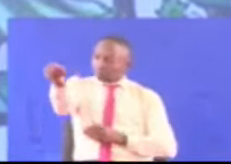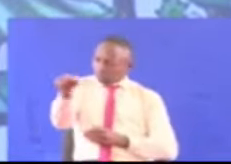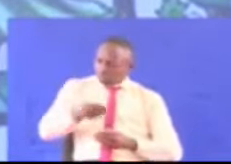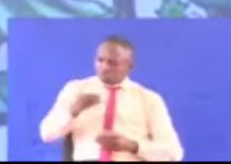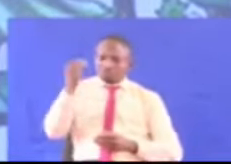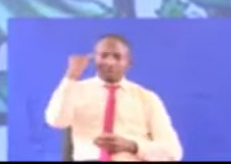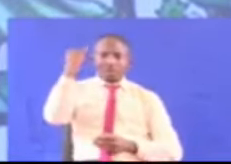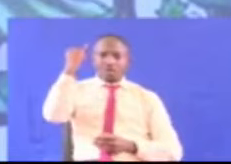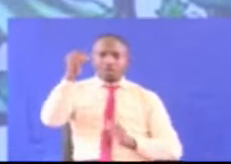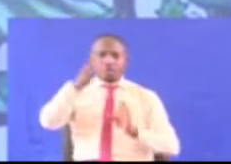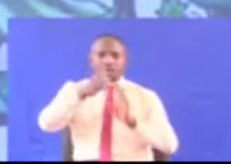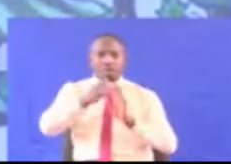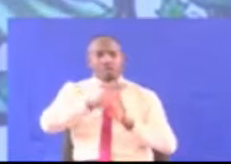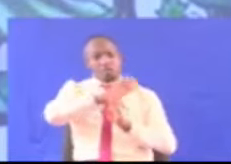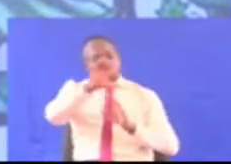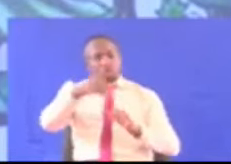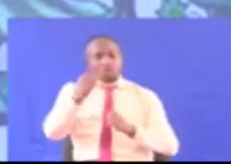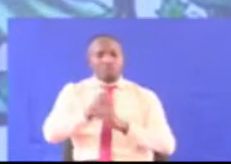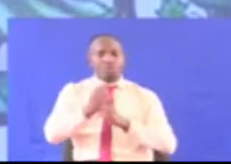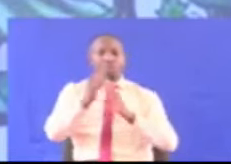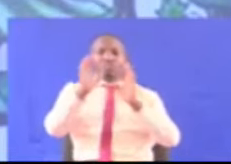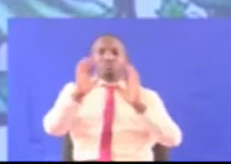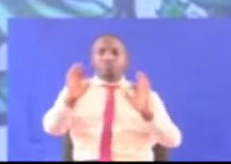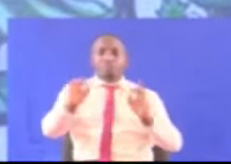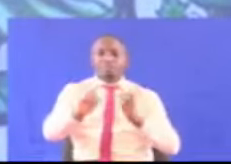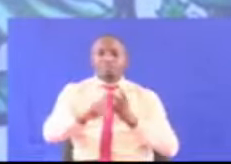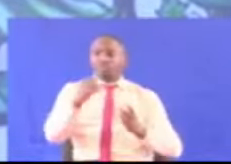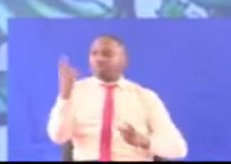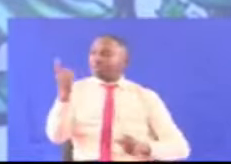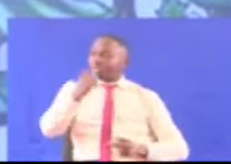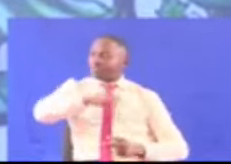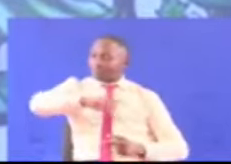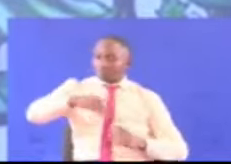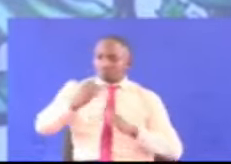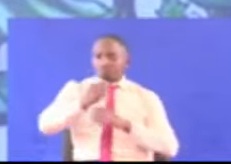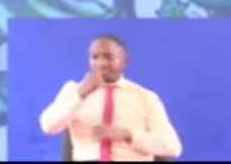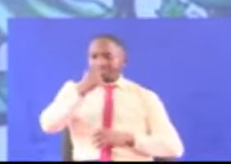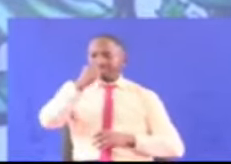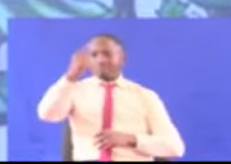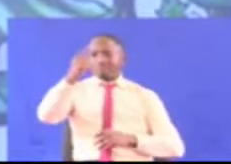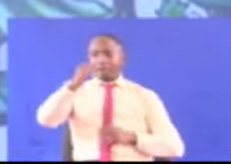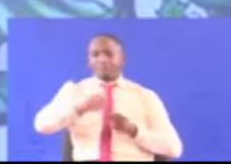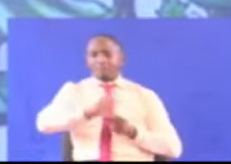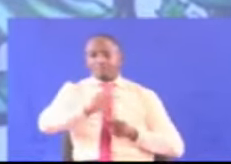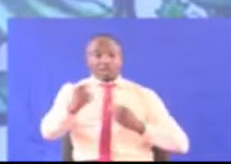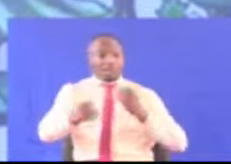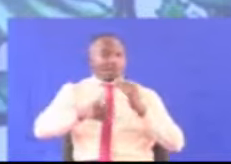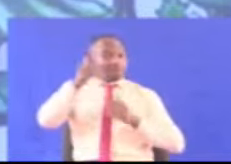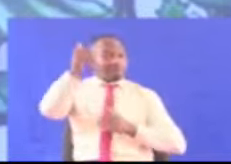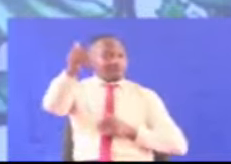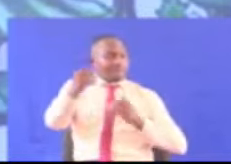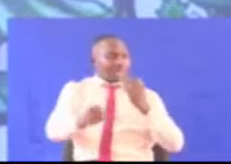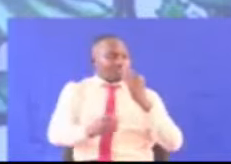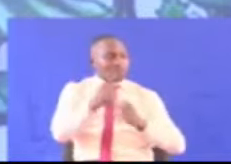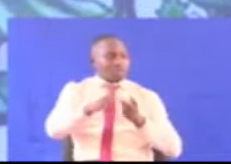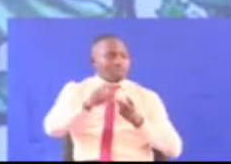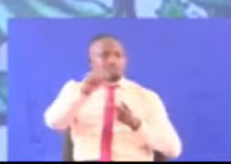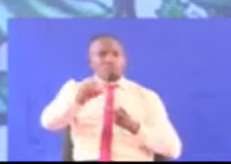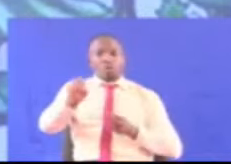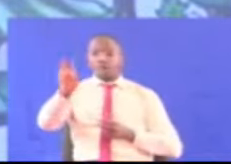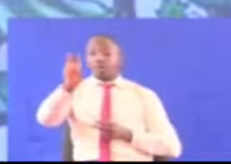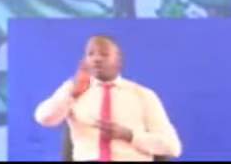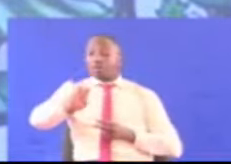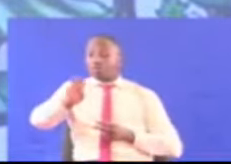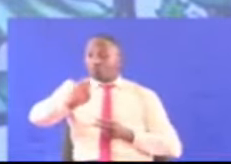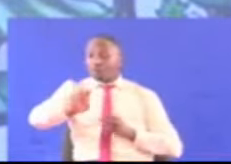kuletee ili Watanzania wote tufanye vizuri na taifa letu lipate sifa. Na ikitokea huko mbele mwingine anatafuta nafasi,